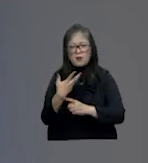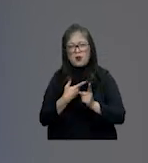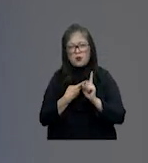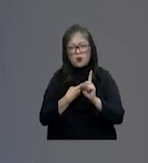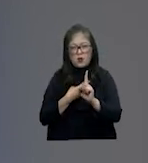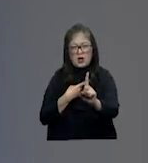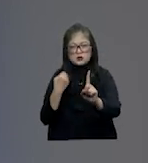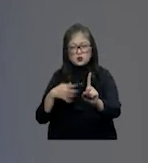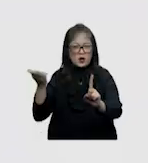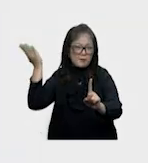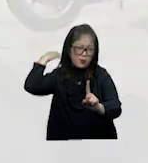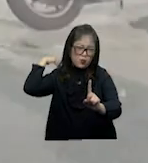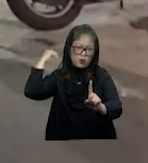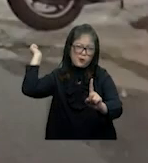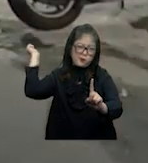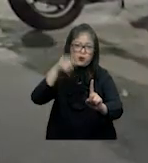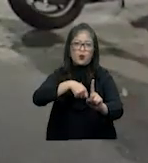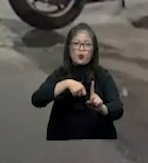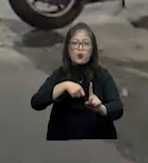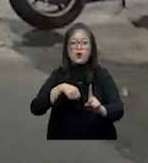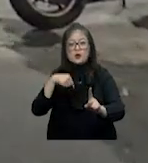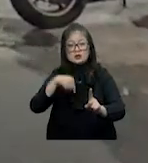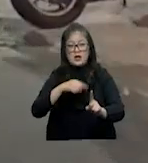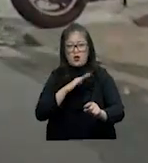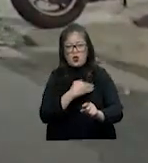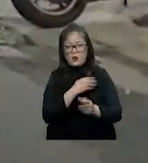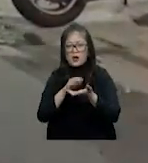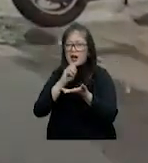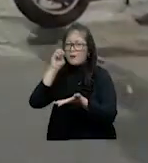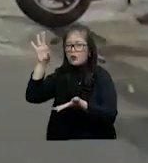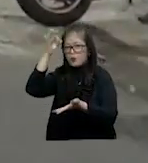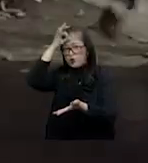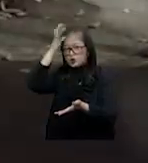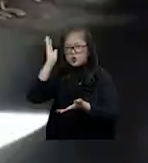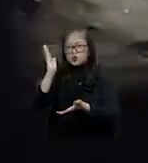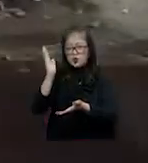Korban pun telah melapor ke kepolisian. Tim Liputan iNews melaporkan.